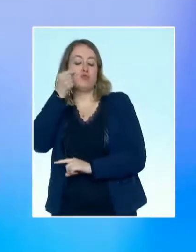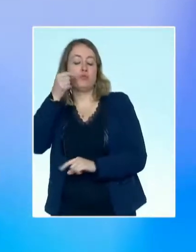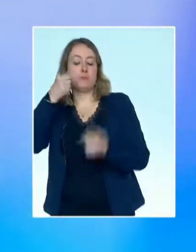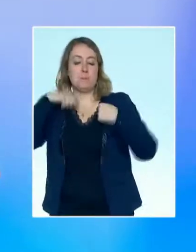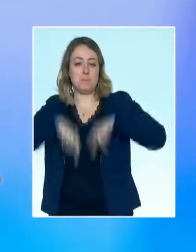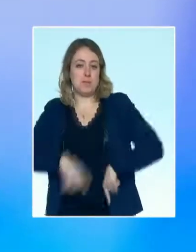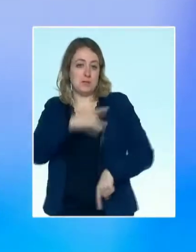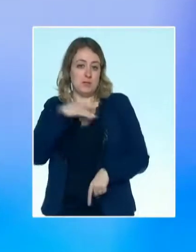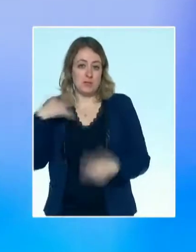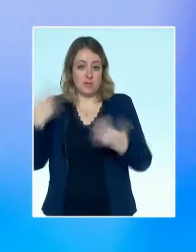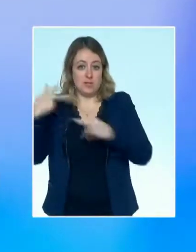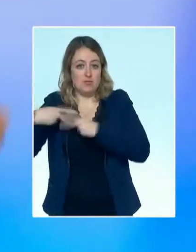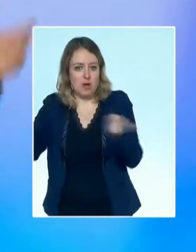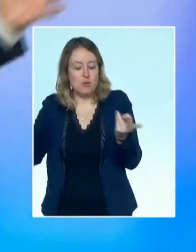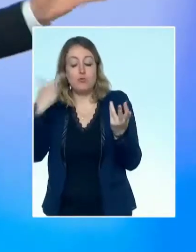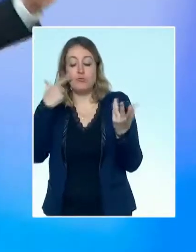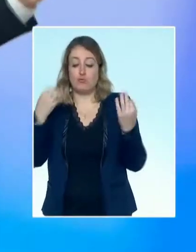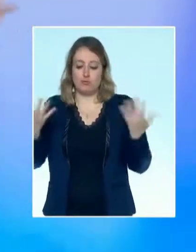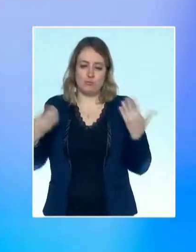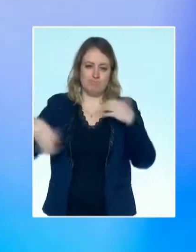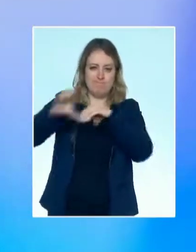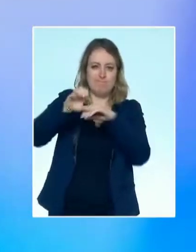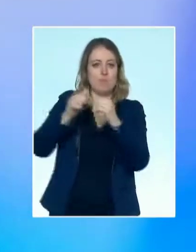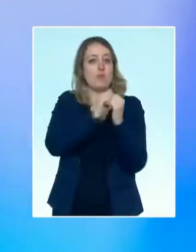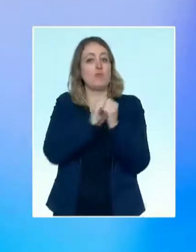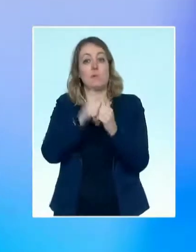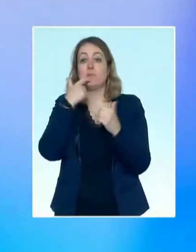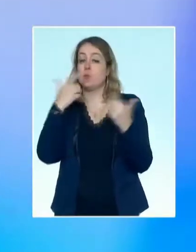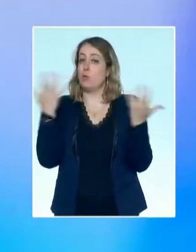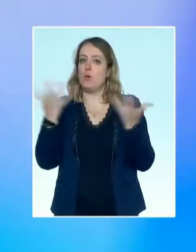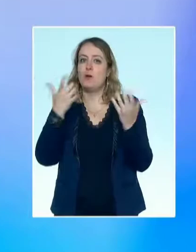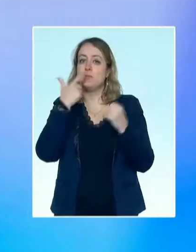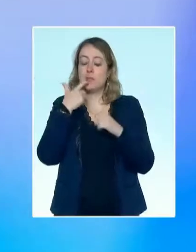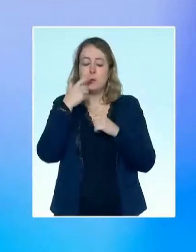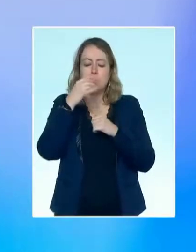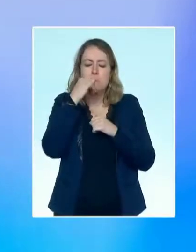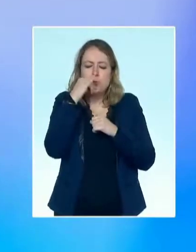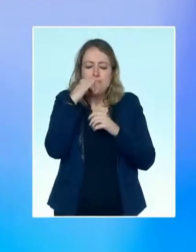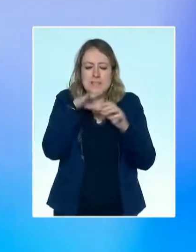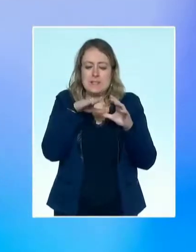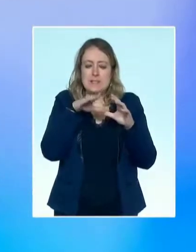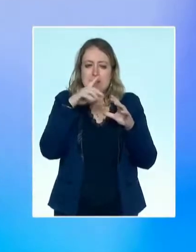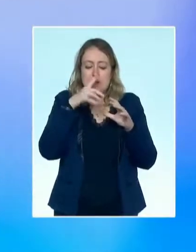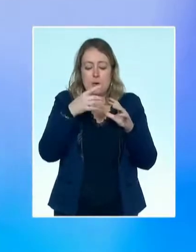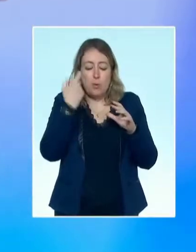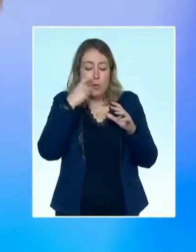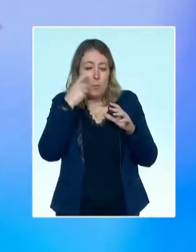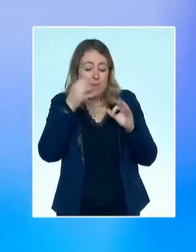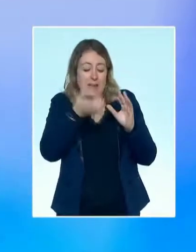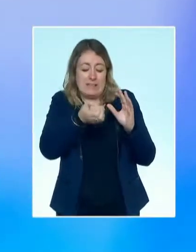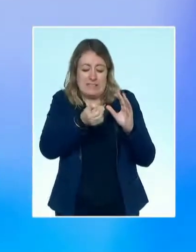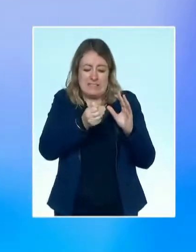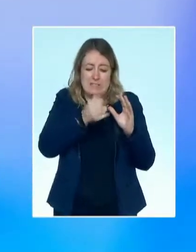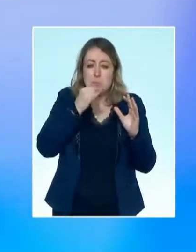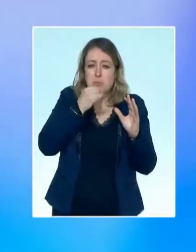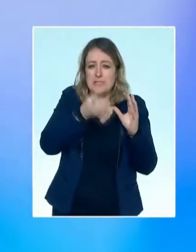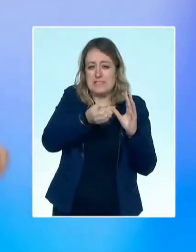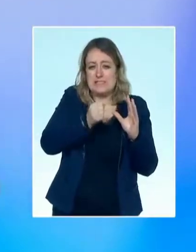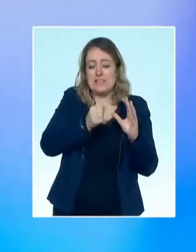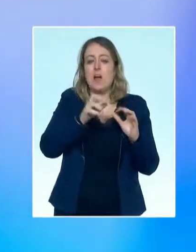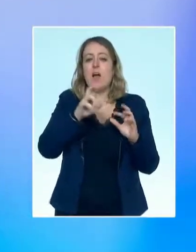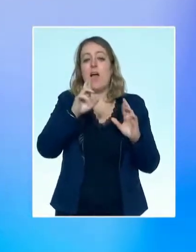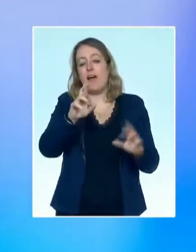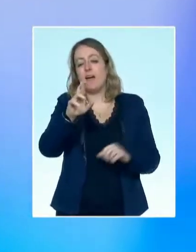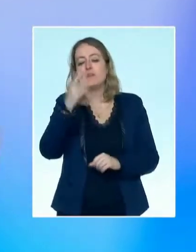concours ou, j'allais dire, renforce le petit mouvement que nous voyons du ralentissement du R, du fameux